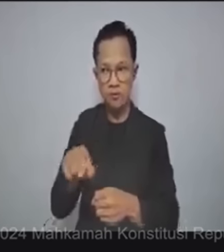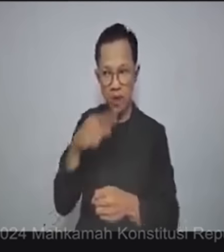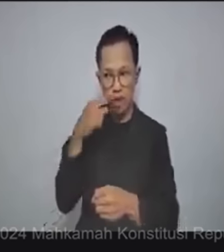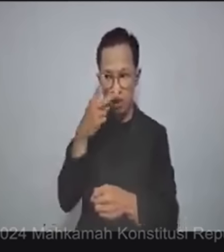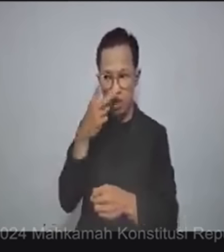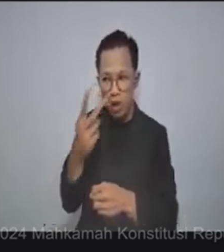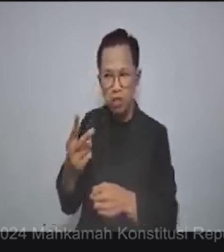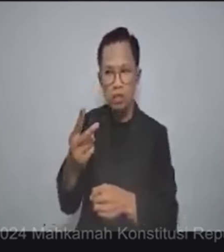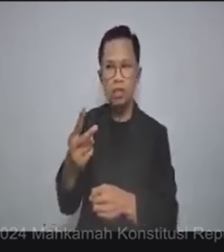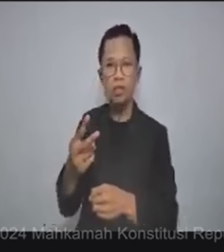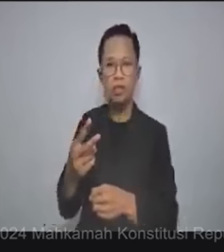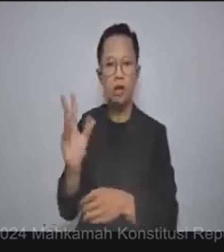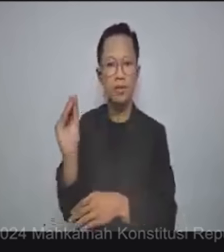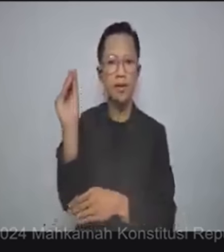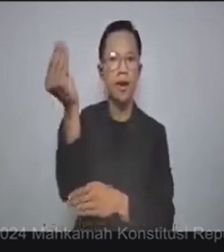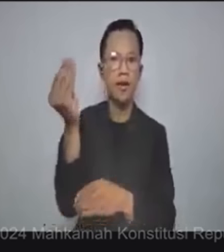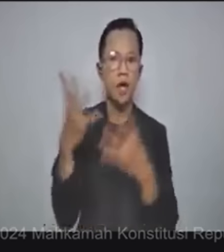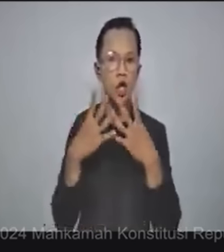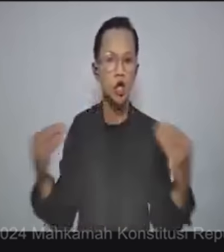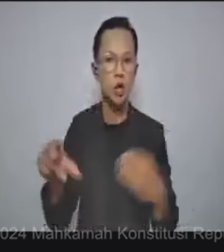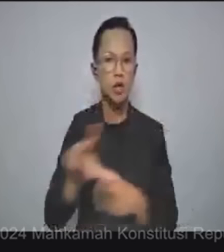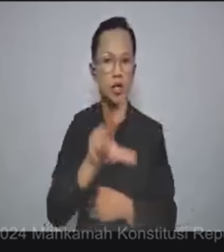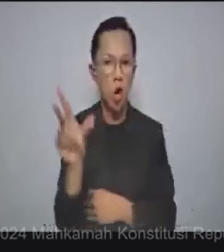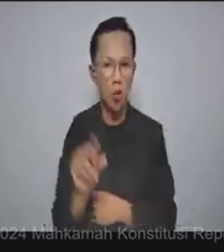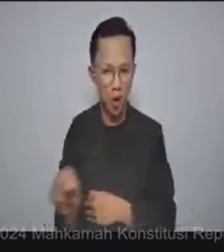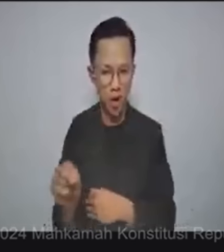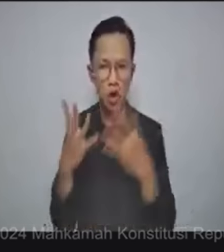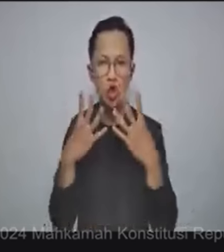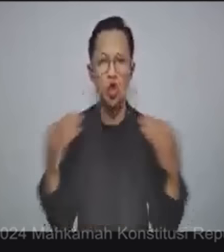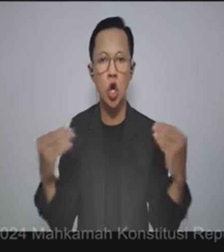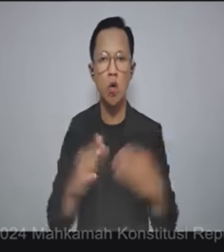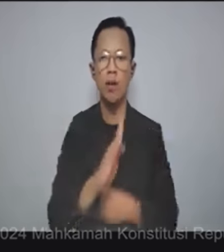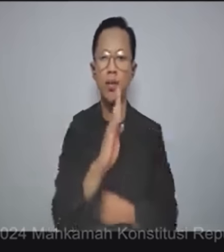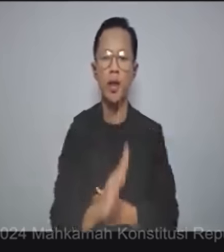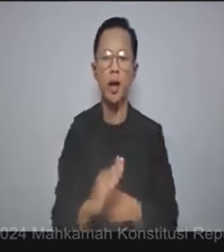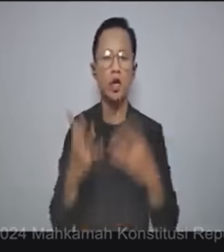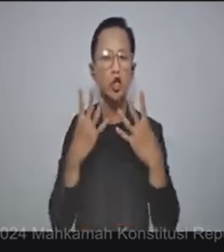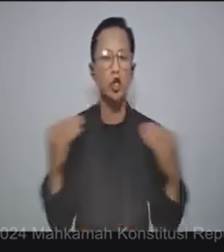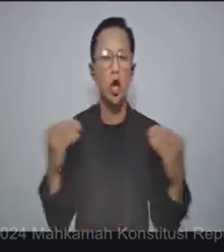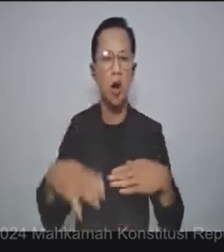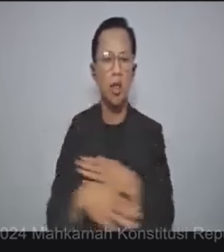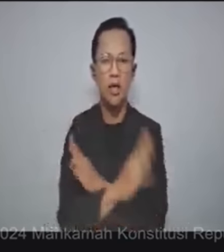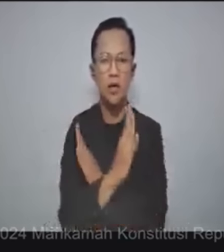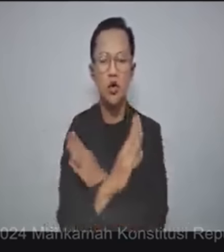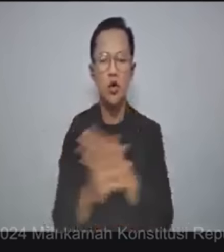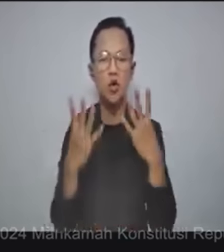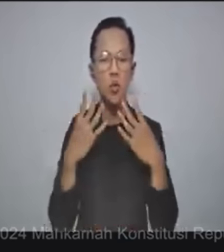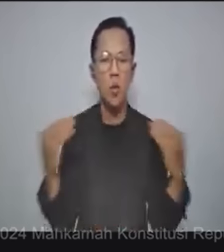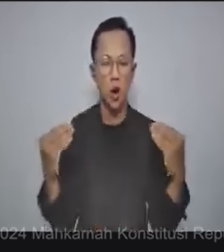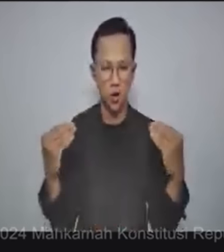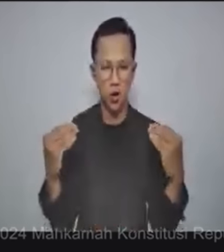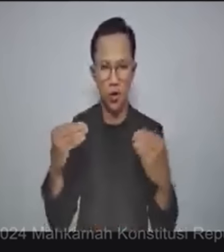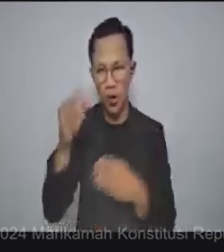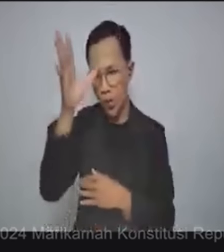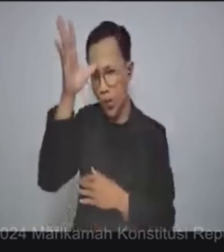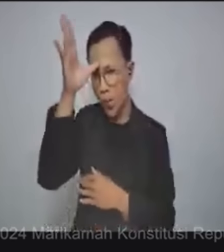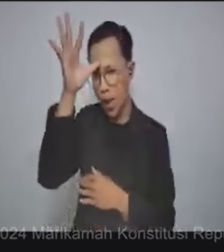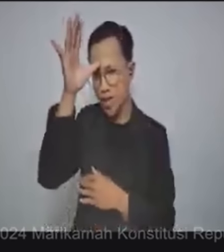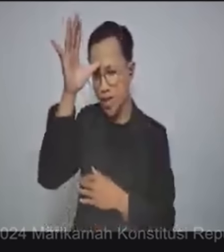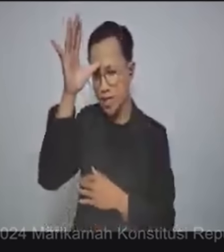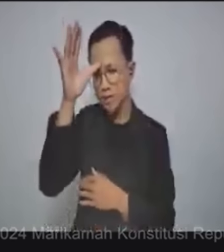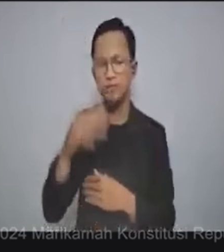DKI provinsi Jawa Barat Provinsi Jawa Tengah Provinsi Jawa Timur provinsi Bali dan provinsi